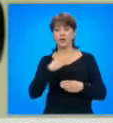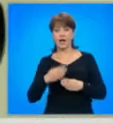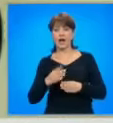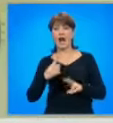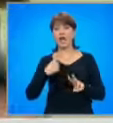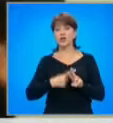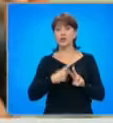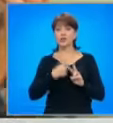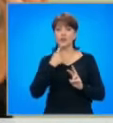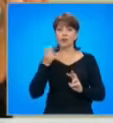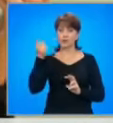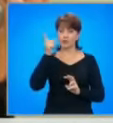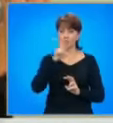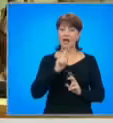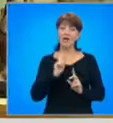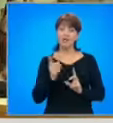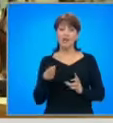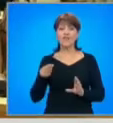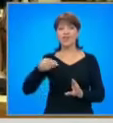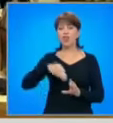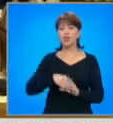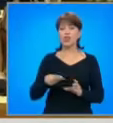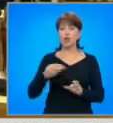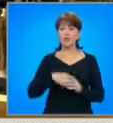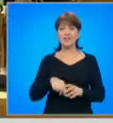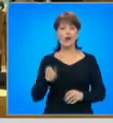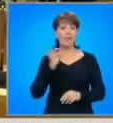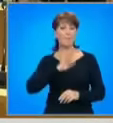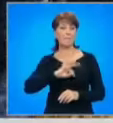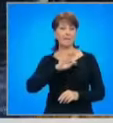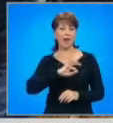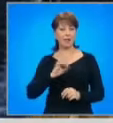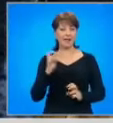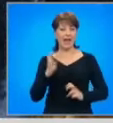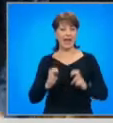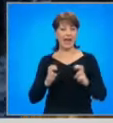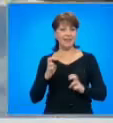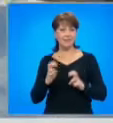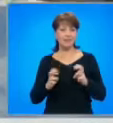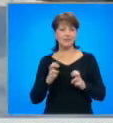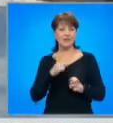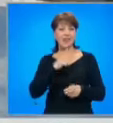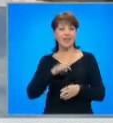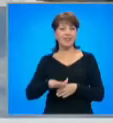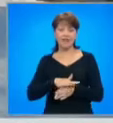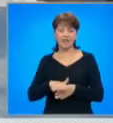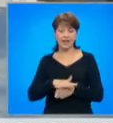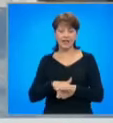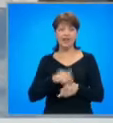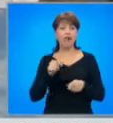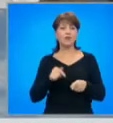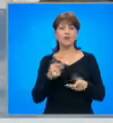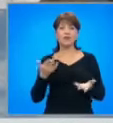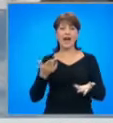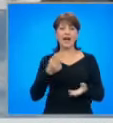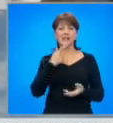година. Предвижда се и солидарна вноска от печалбите на производителите на изкопаеми горива. Тя ще засегне компаниите в сферата